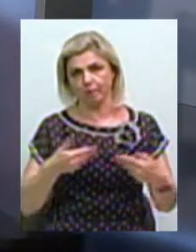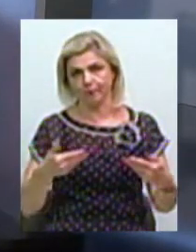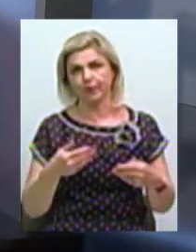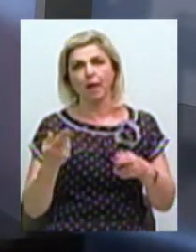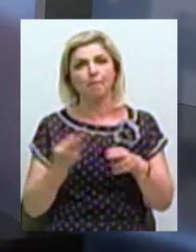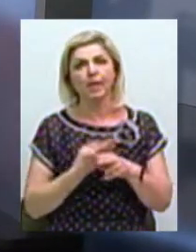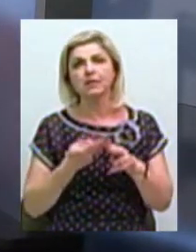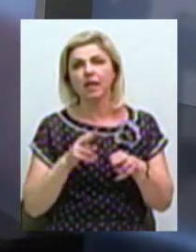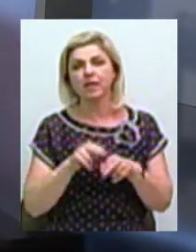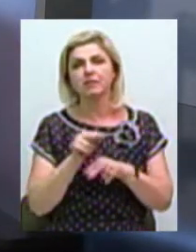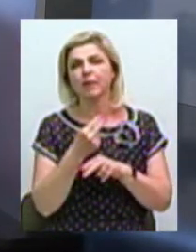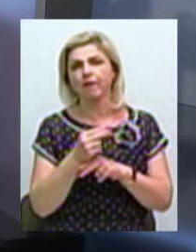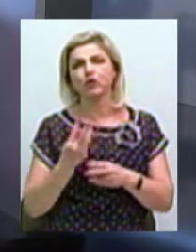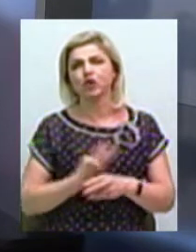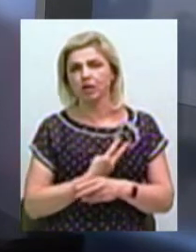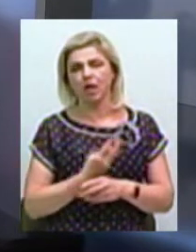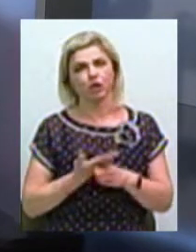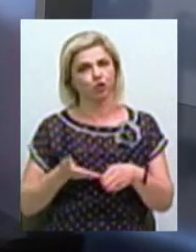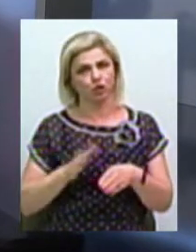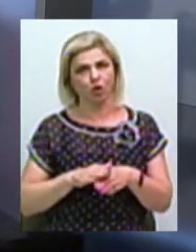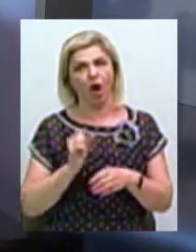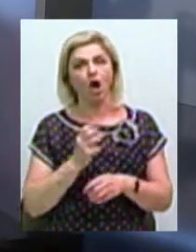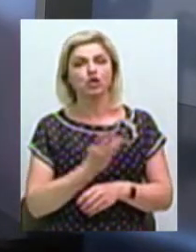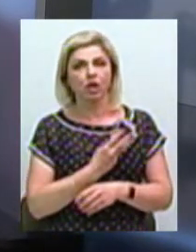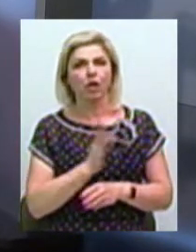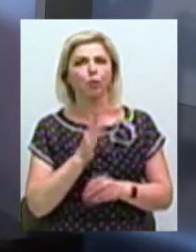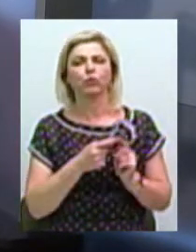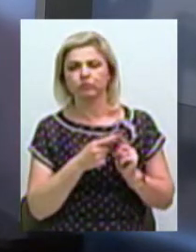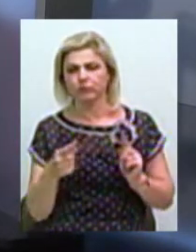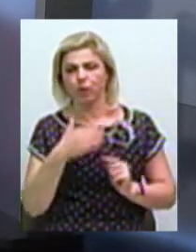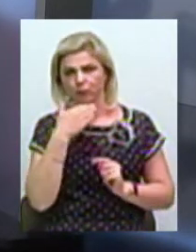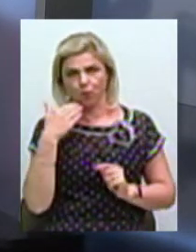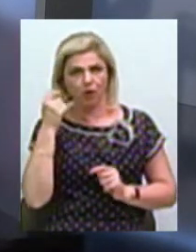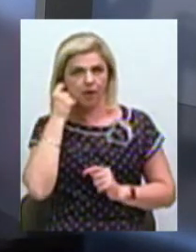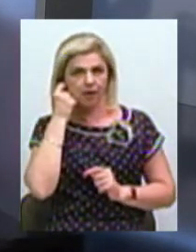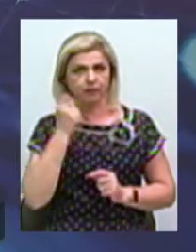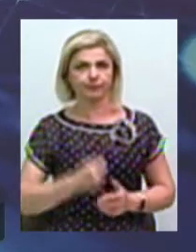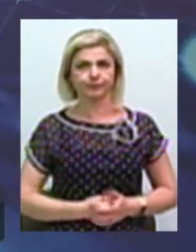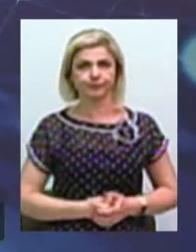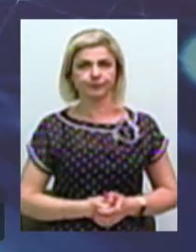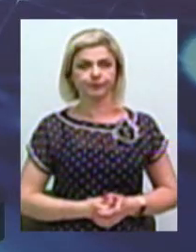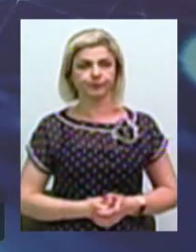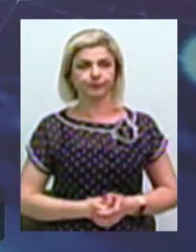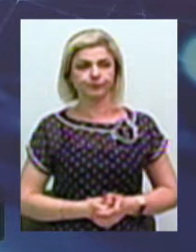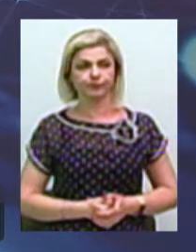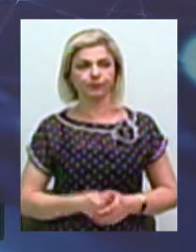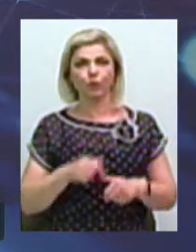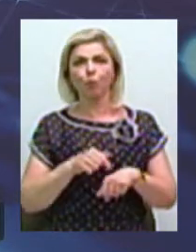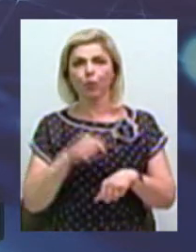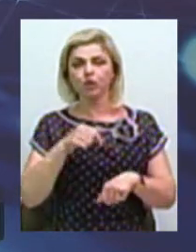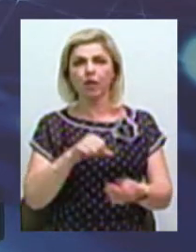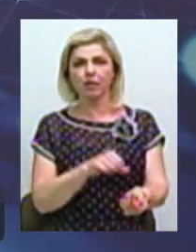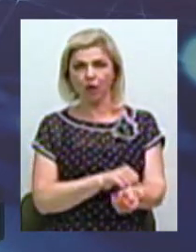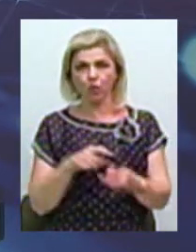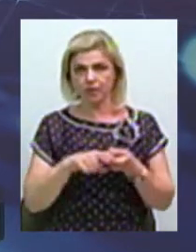справиться с желанием очень тяжело. Желание будет возникать на протяжении долгих лет. Тобто почуття наркозалежного – це на